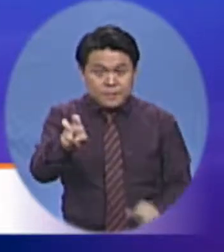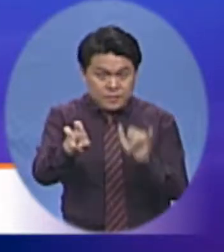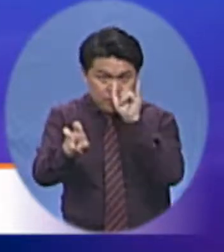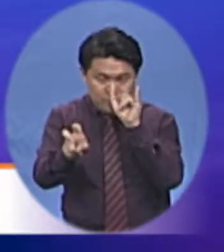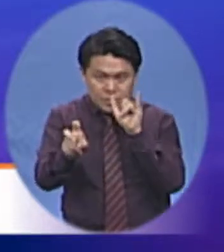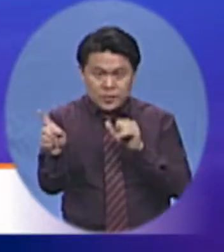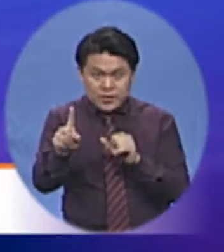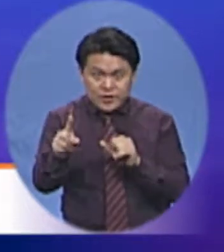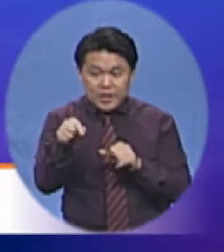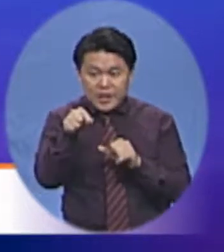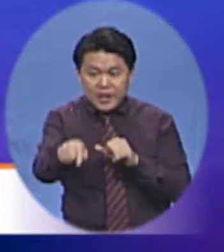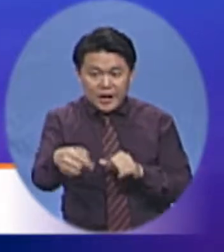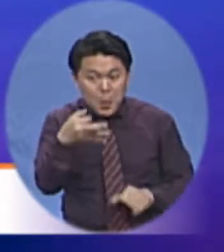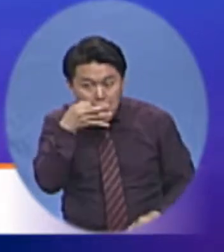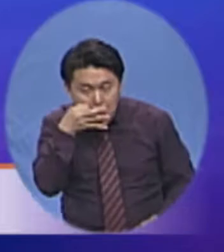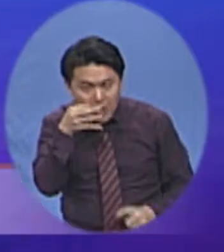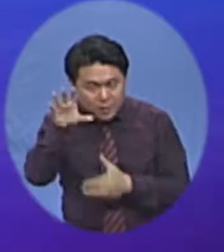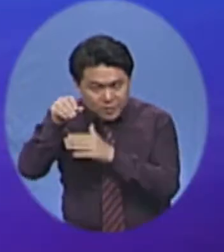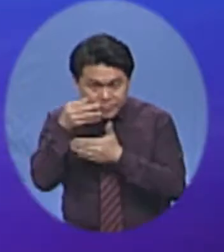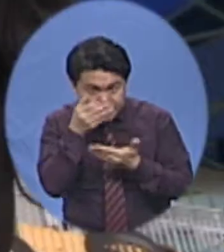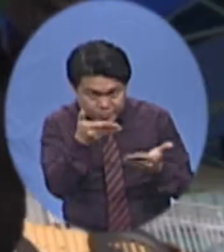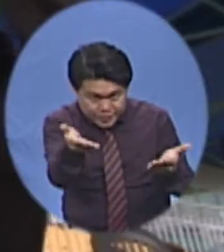현장에 정두리 기자가 다녀왔습니다.